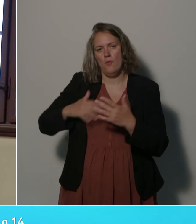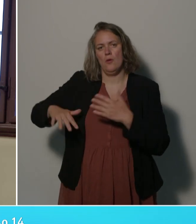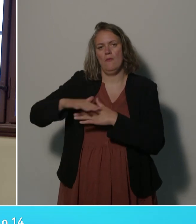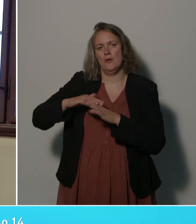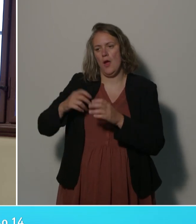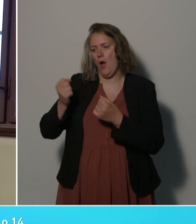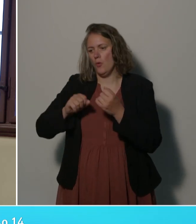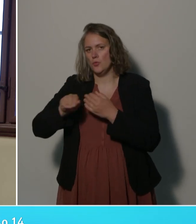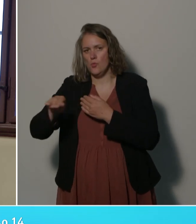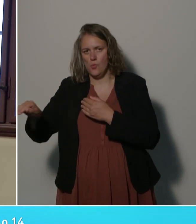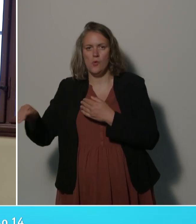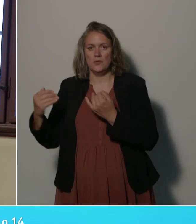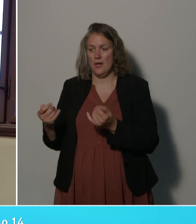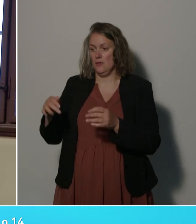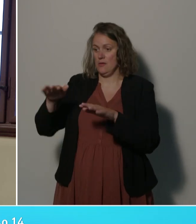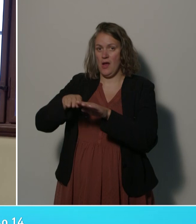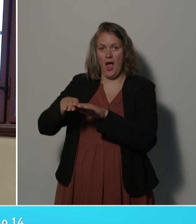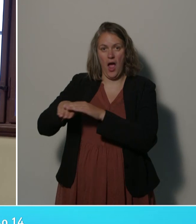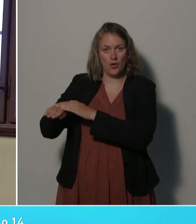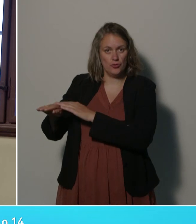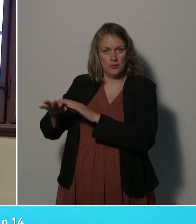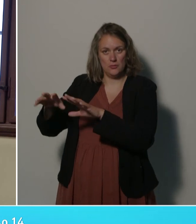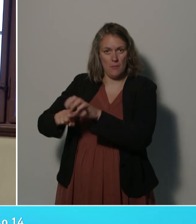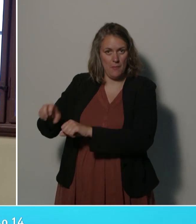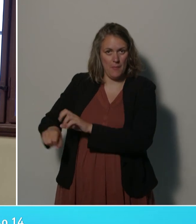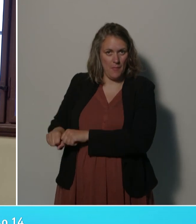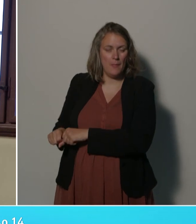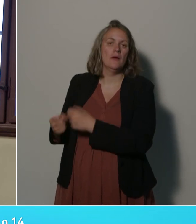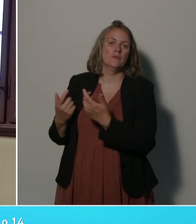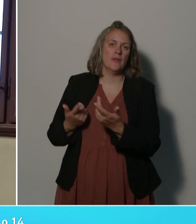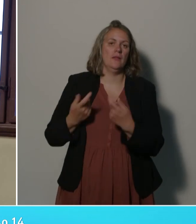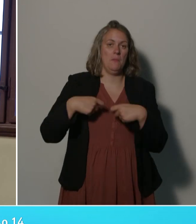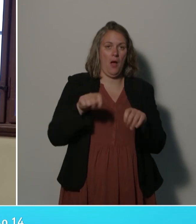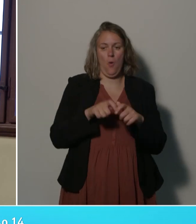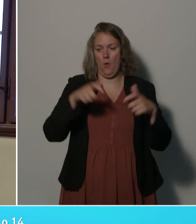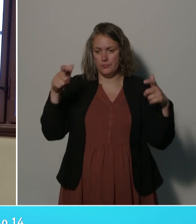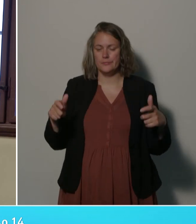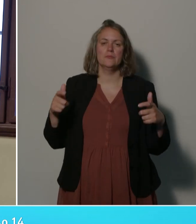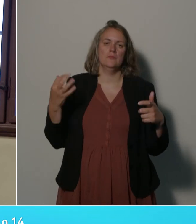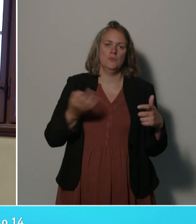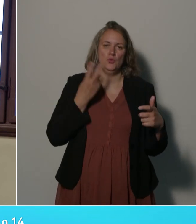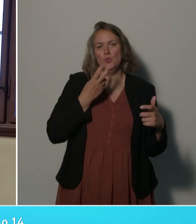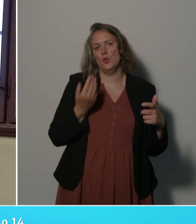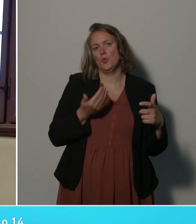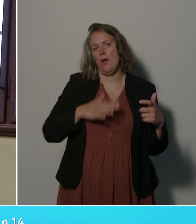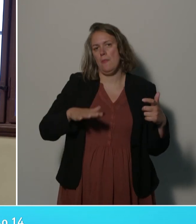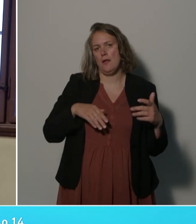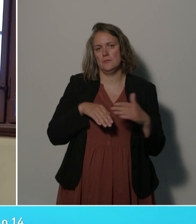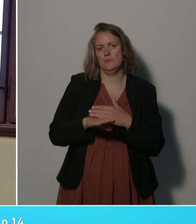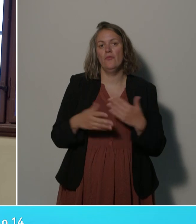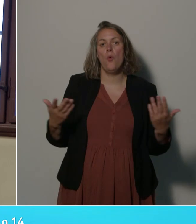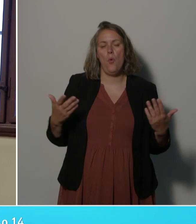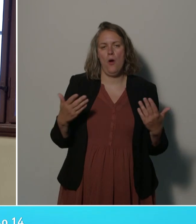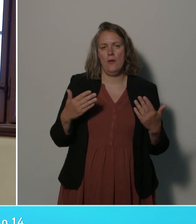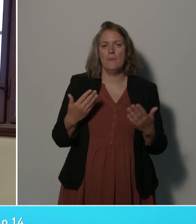dort abgestellt werden. Und die müssen andernorts einen Platz finden. Deswegen hat sich Jena Wohnen